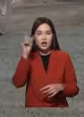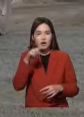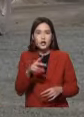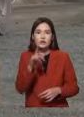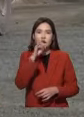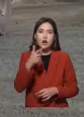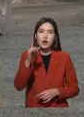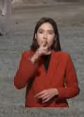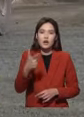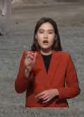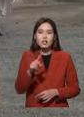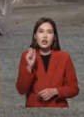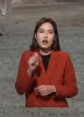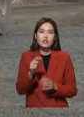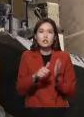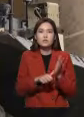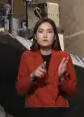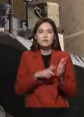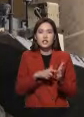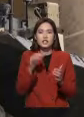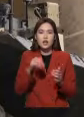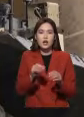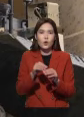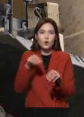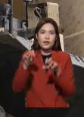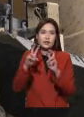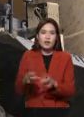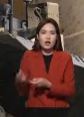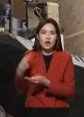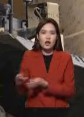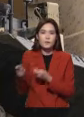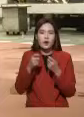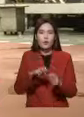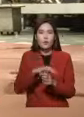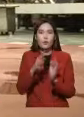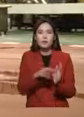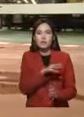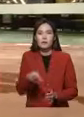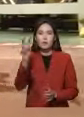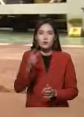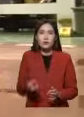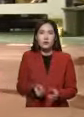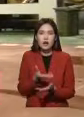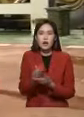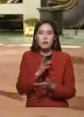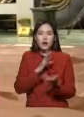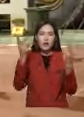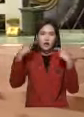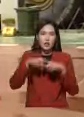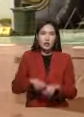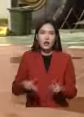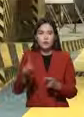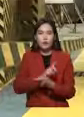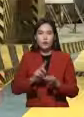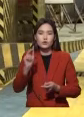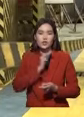су жаңа 6 жүк тиеуші көлік сатып алынды. Бұған компания 19 миллион доллар жұмсаған. Ал техникалардың үздіксіз жұмыс істеуі